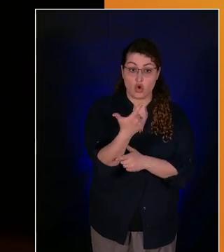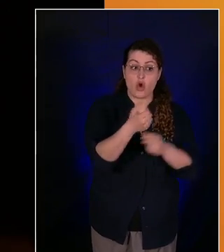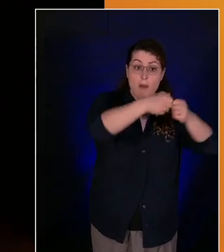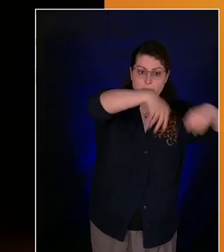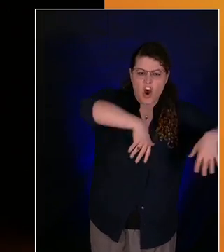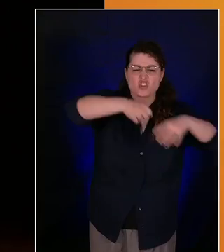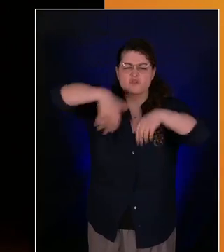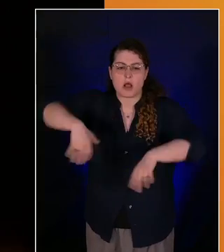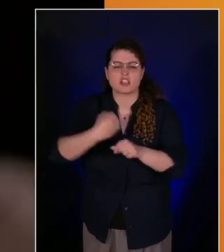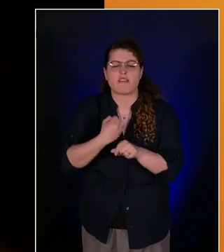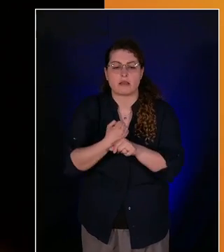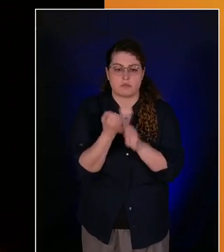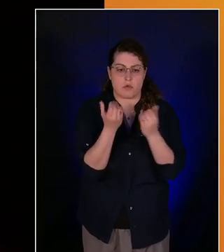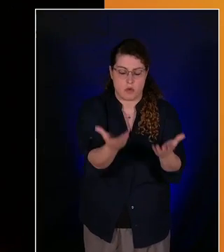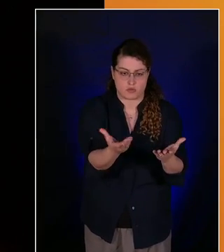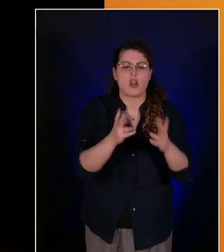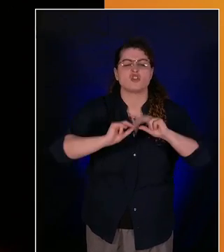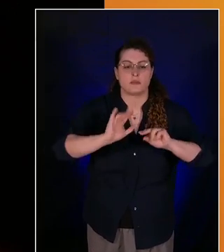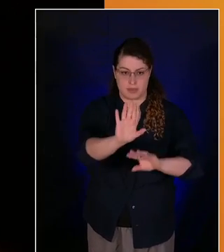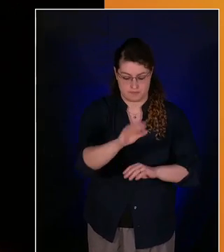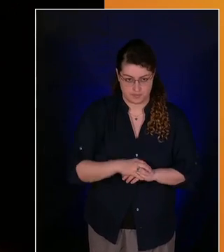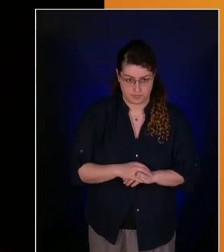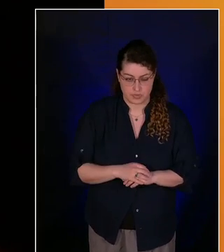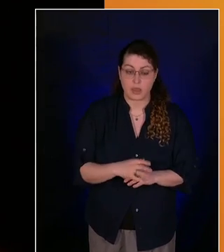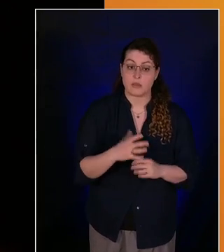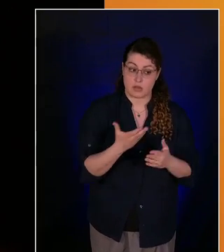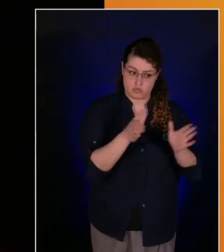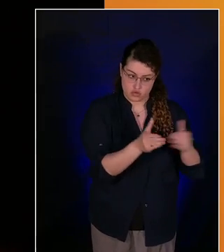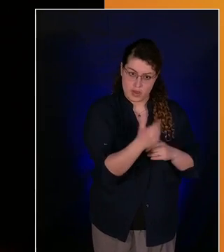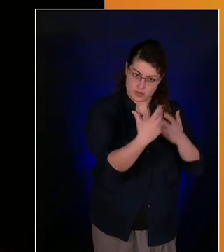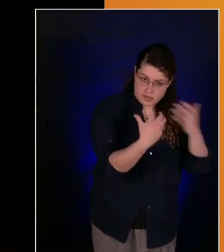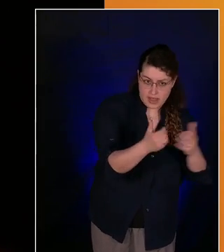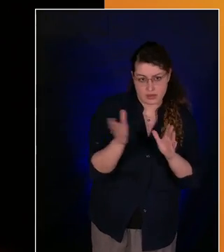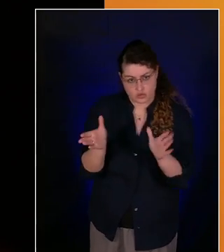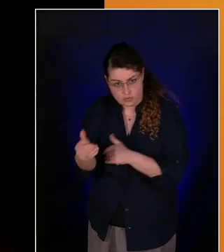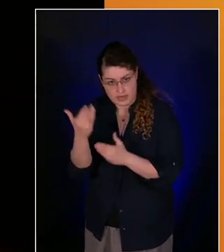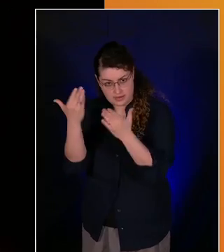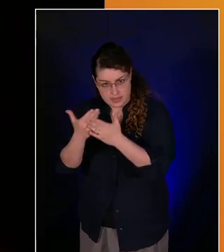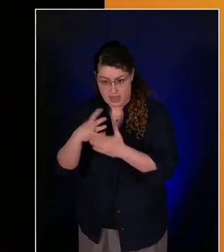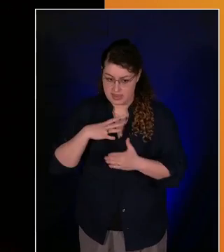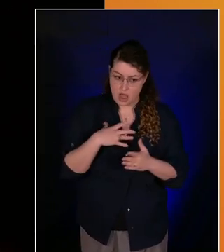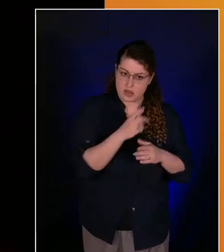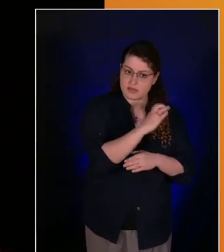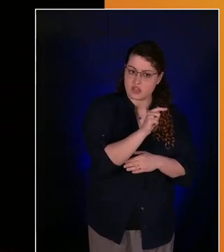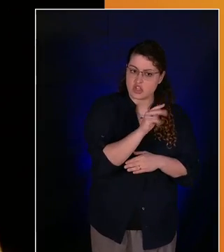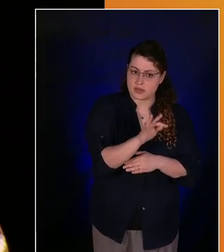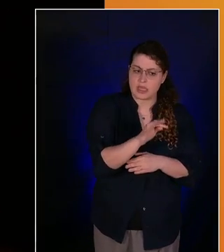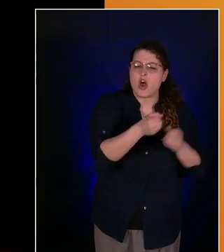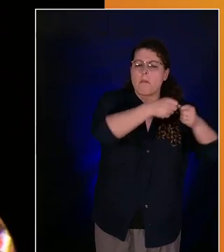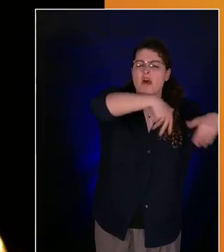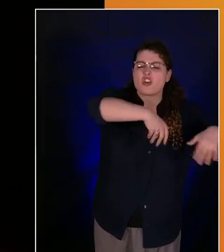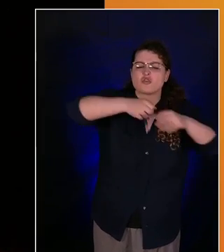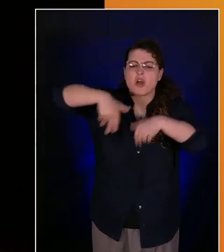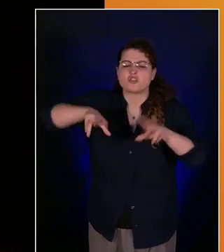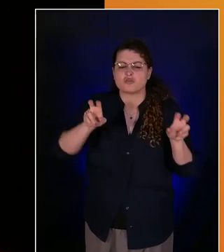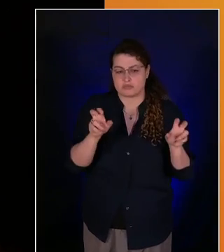j'explique un petit peu euh on a dans le spectacle dans le cinéma un CHSCT de branches conventionnel et dans le cadre par